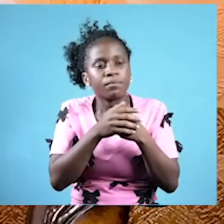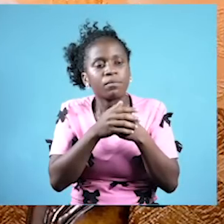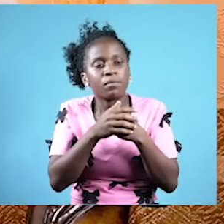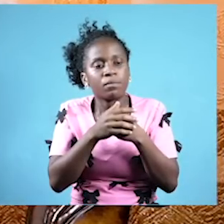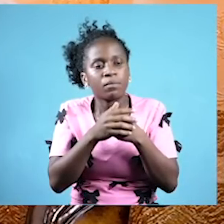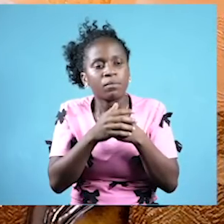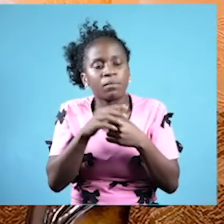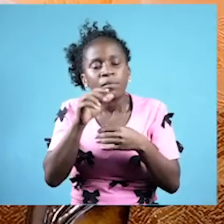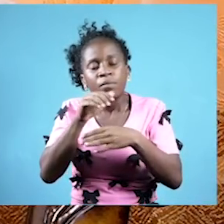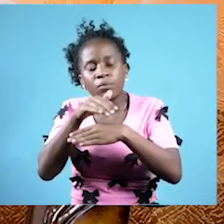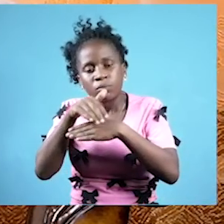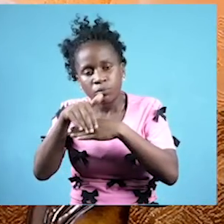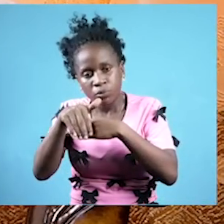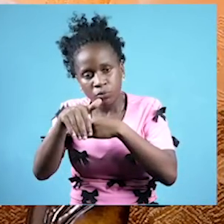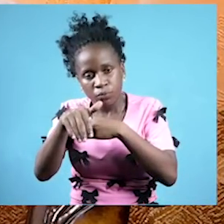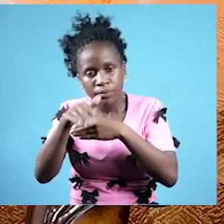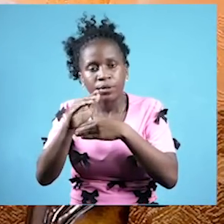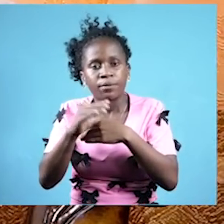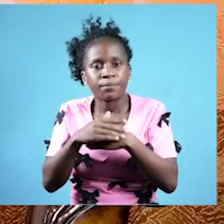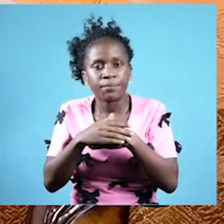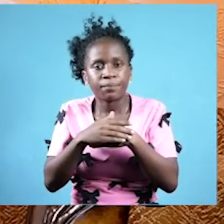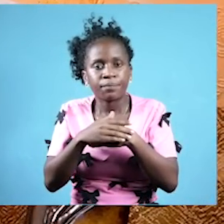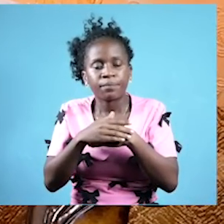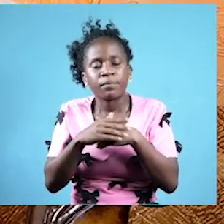Muhammad sallallahu alaihi wasallam